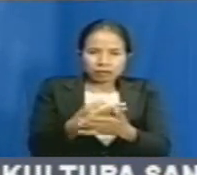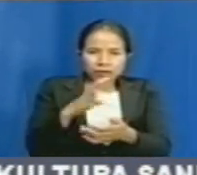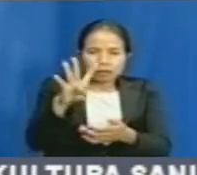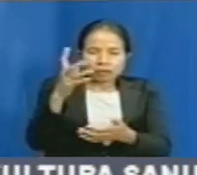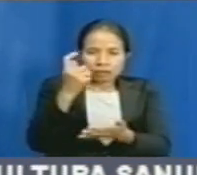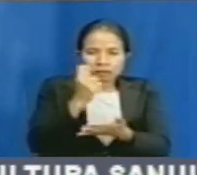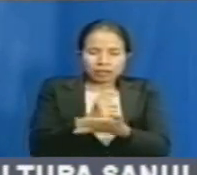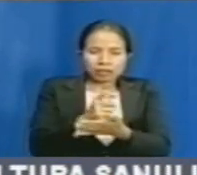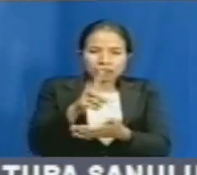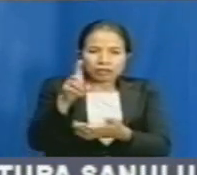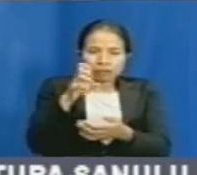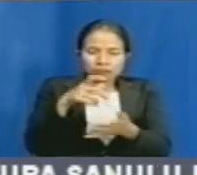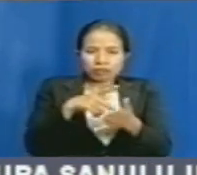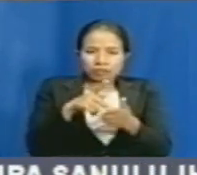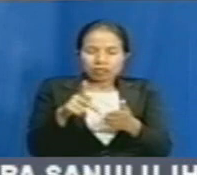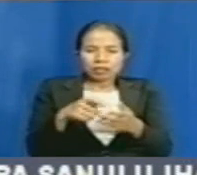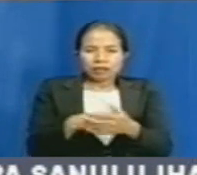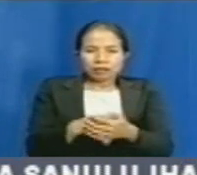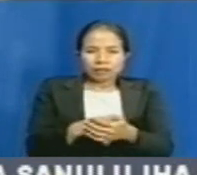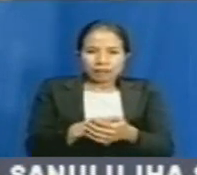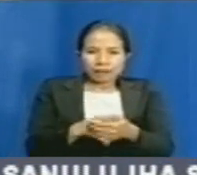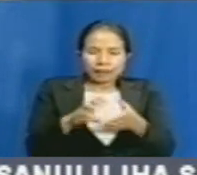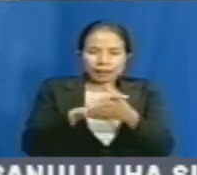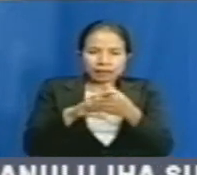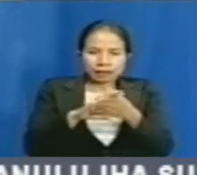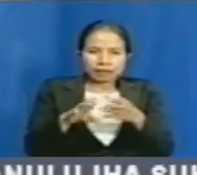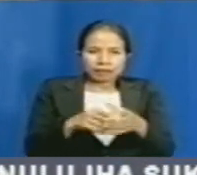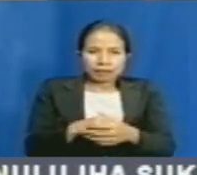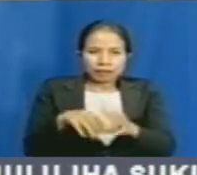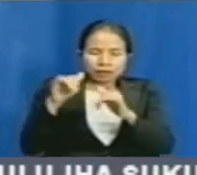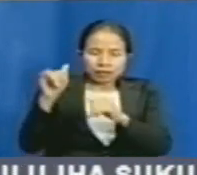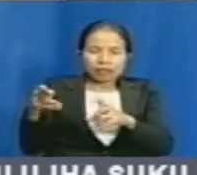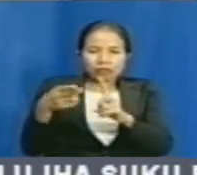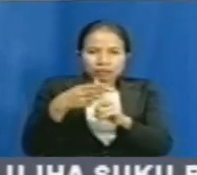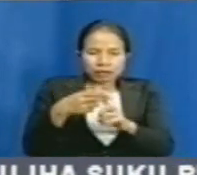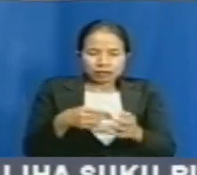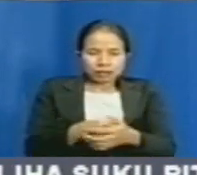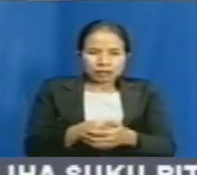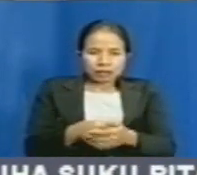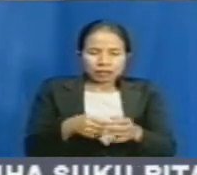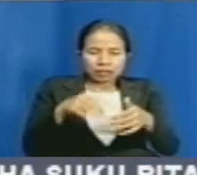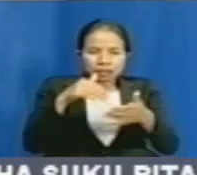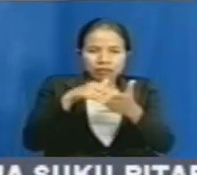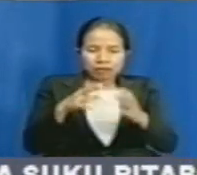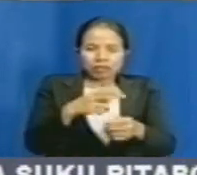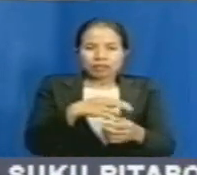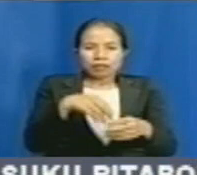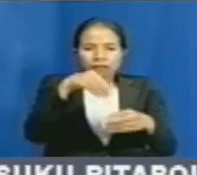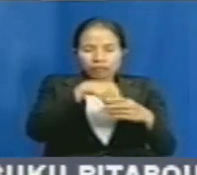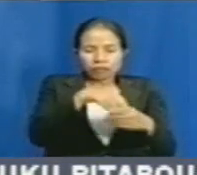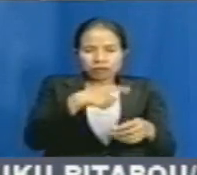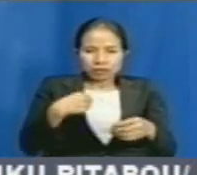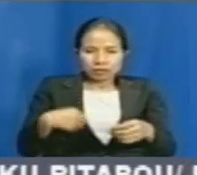atus ida hodi selu tiketi no karantina. Enquanto estudante Bolseiro Sina ruanulu resin